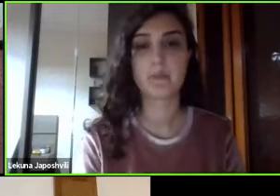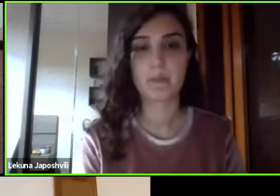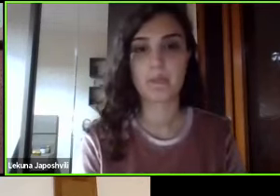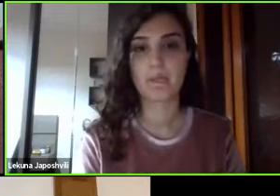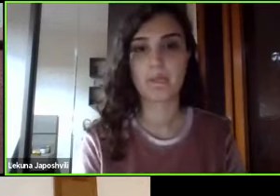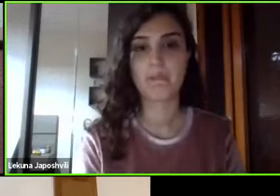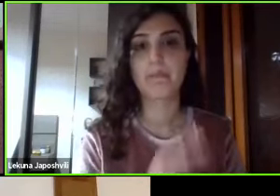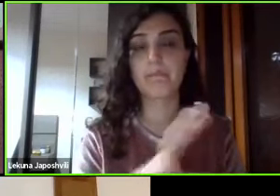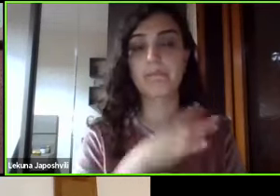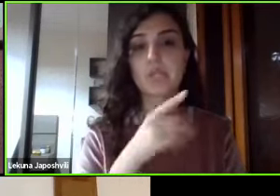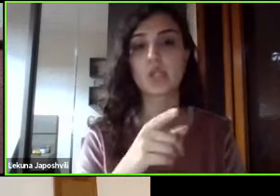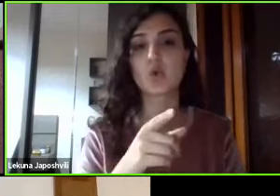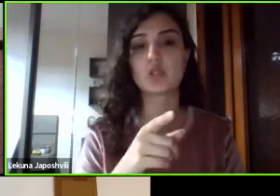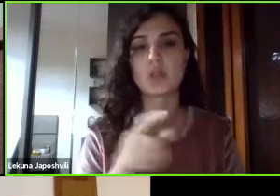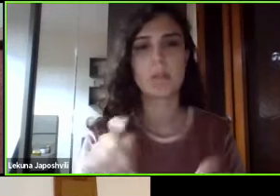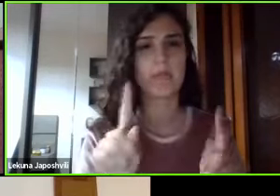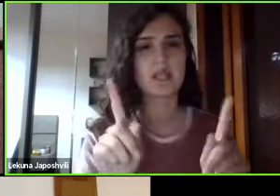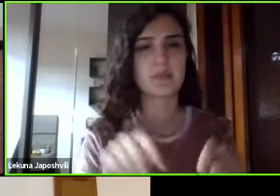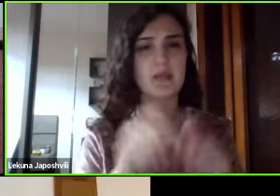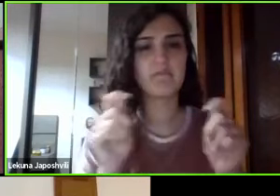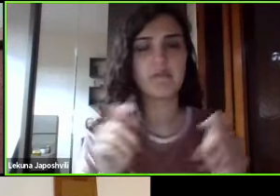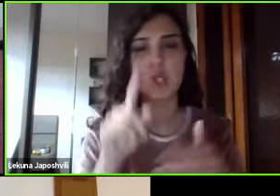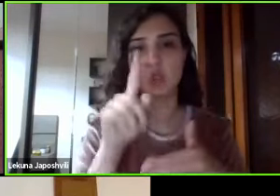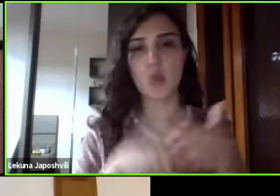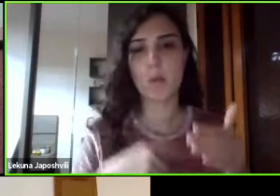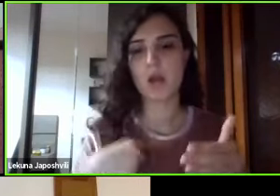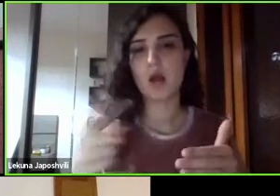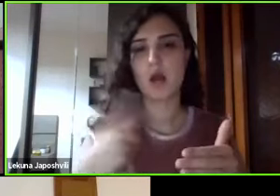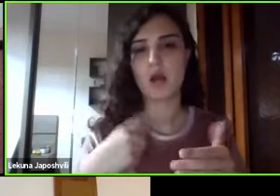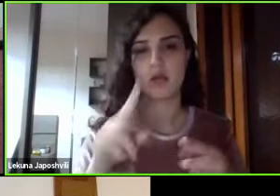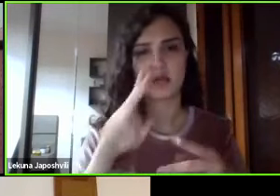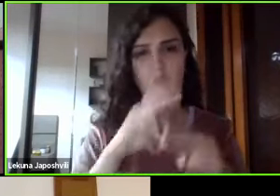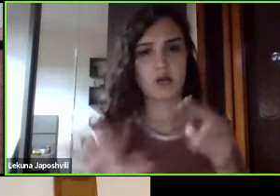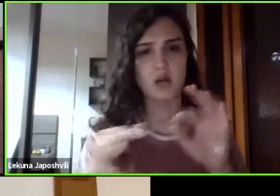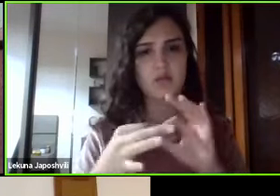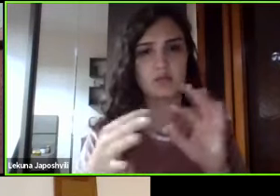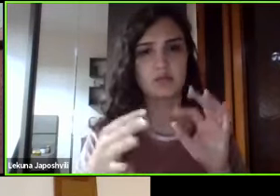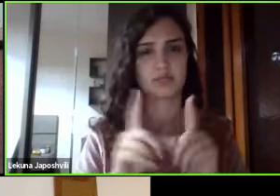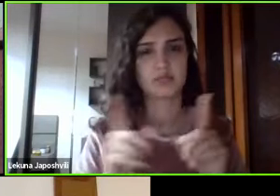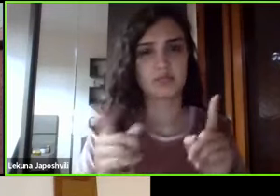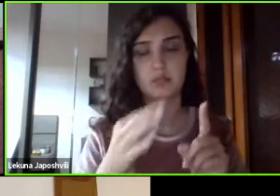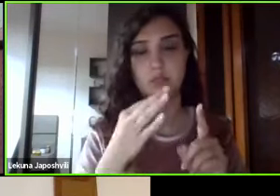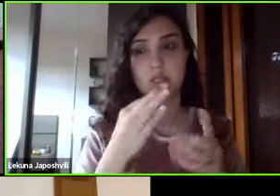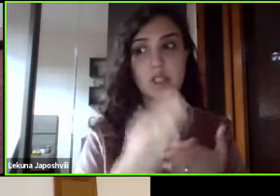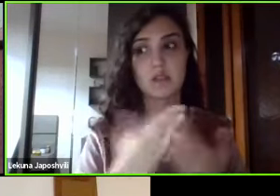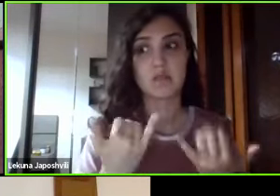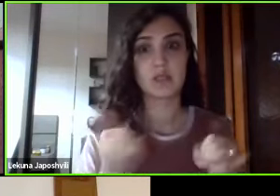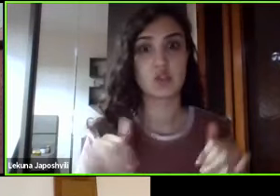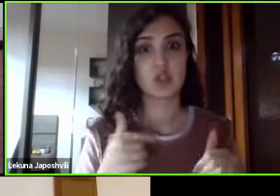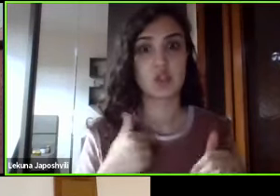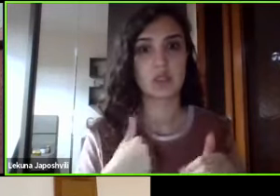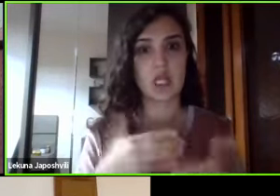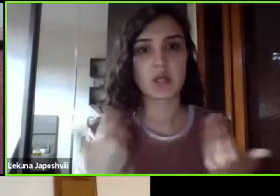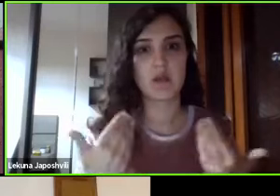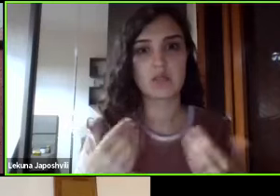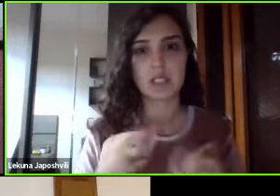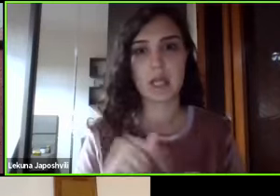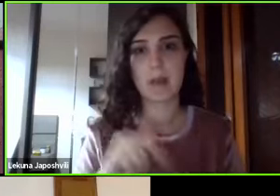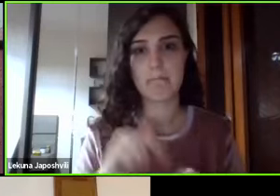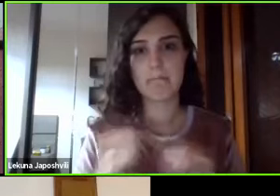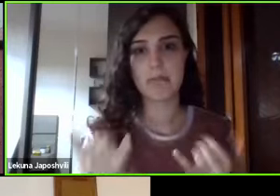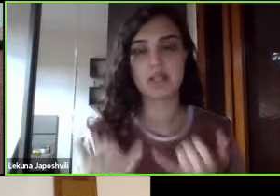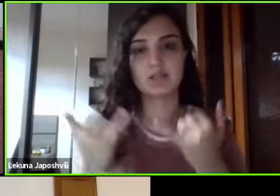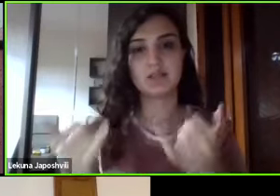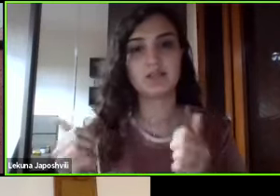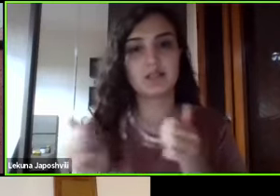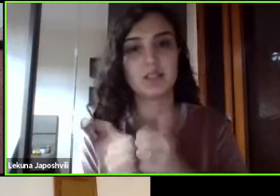მოხდეს, აი რღვევა ხდება რა, დობას კარგავს, სულ დობას და მე ვიპირსო, ჩვენ არ გვაქვს ემპათია, რომ ჩვენ შეიძლება